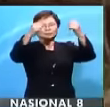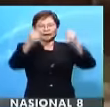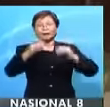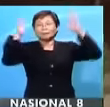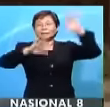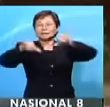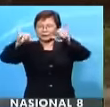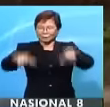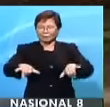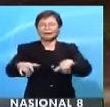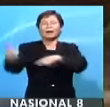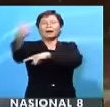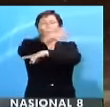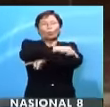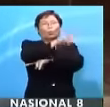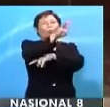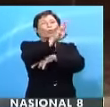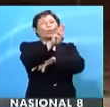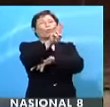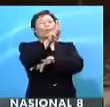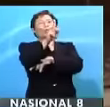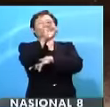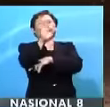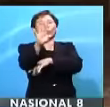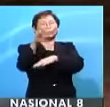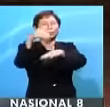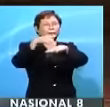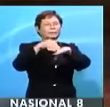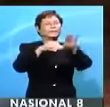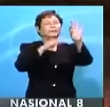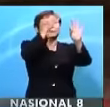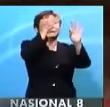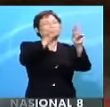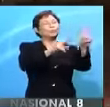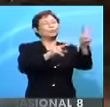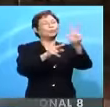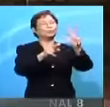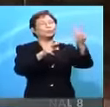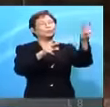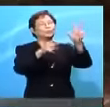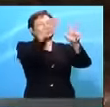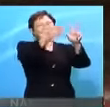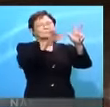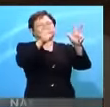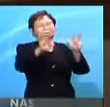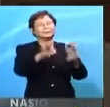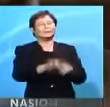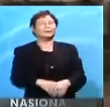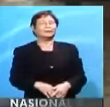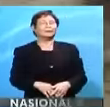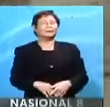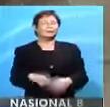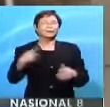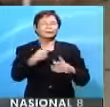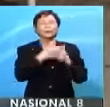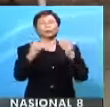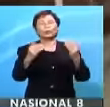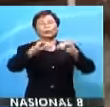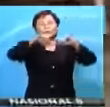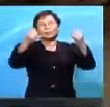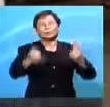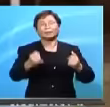berada di sini sempena dengan hari wukuf nanti pada 9 Zulhijjah ataupun pada 23 September ini. InsyaAllah kita doakan jemaah